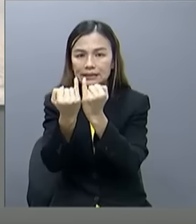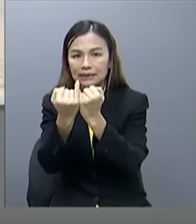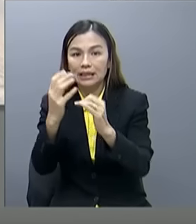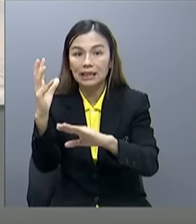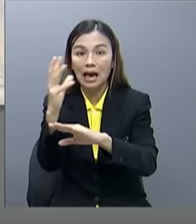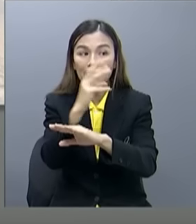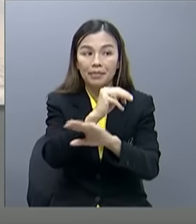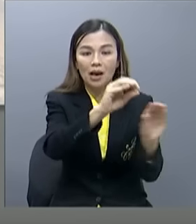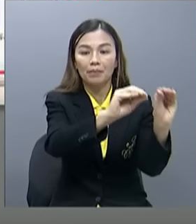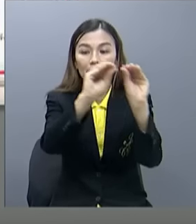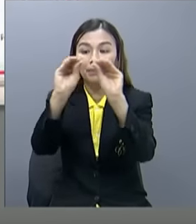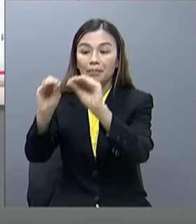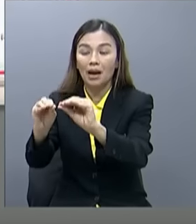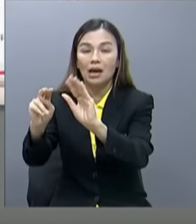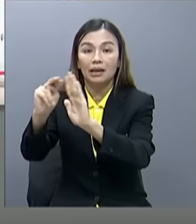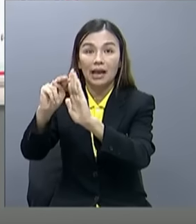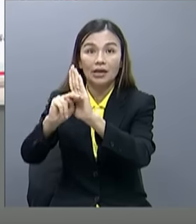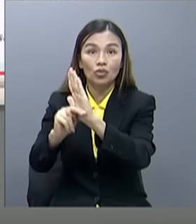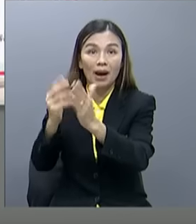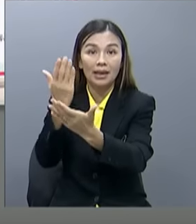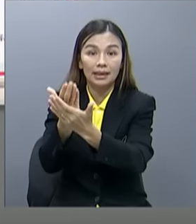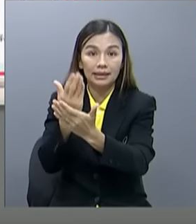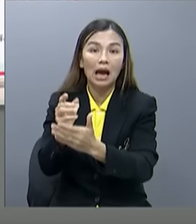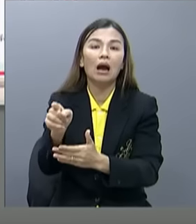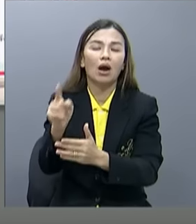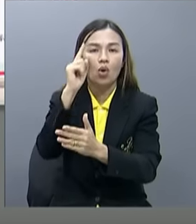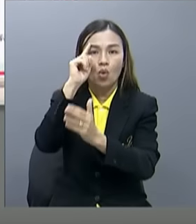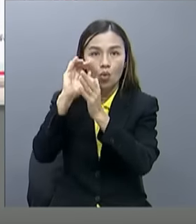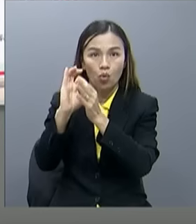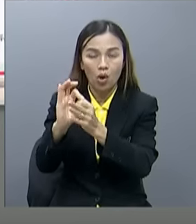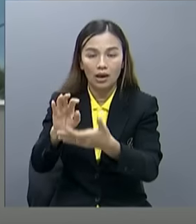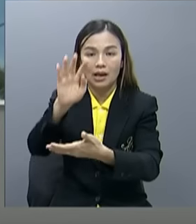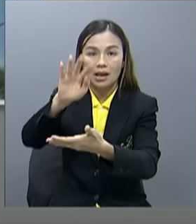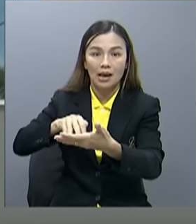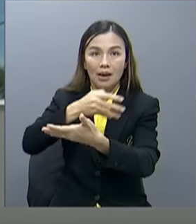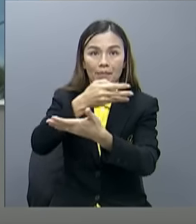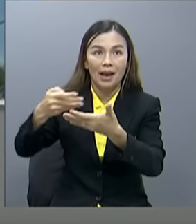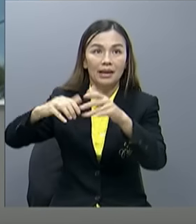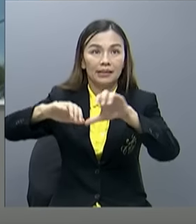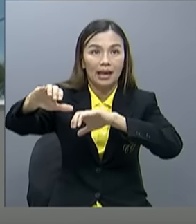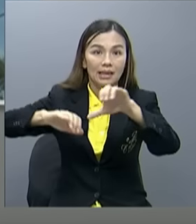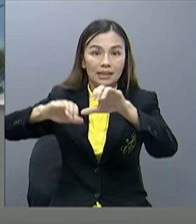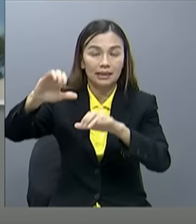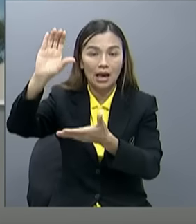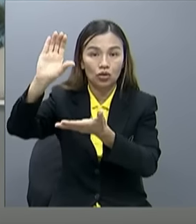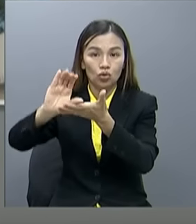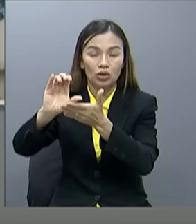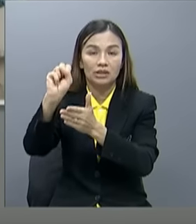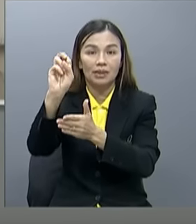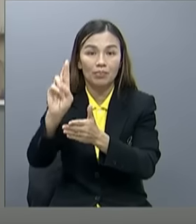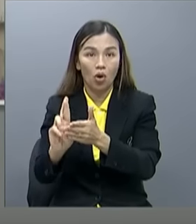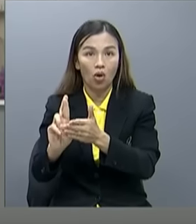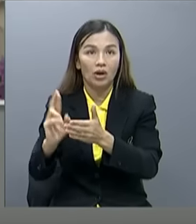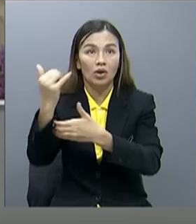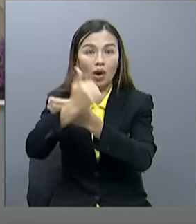ามานั่งเป็นกรรมการนโยบายทางการเงินแล้วก็เรื่องของการวางนโยบายการบริหารเงินทุนสำรองระหว่างประเทศจะถูก